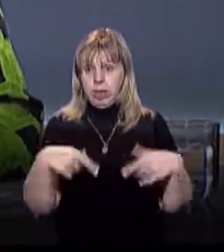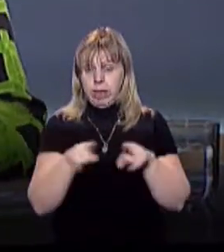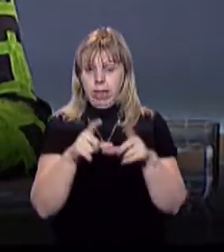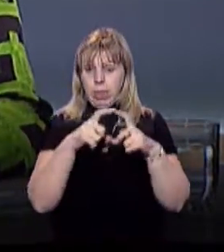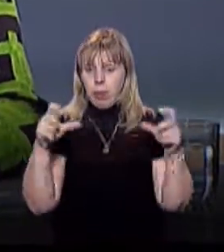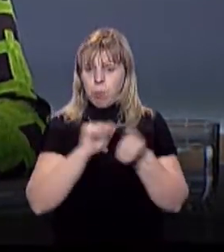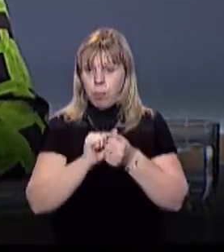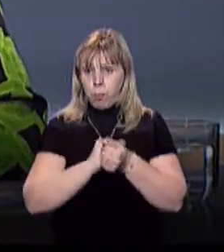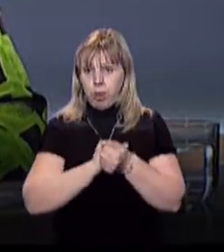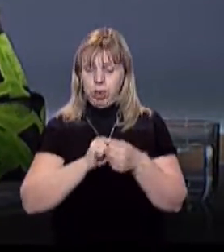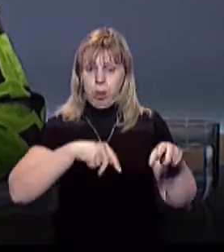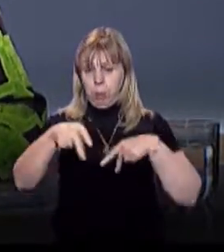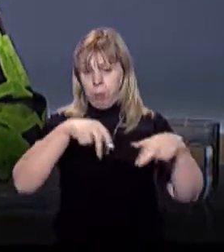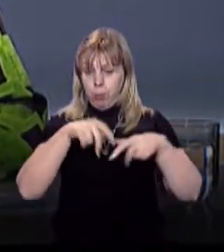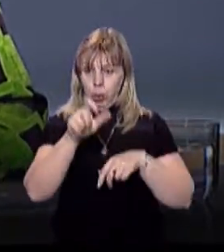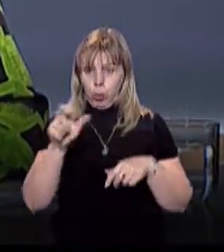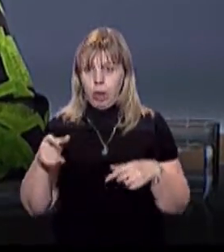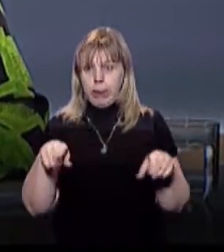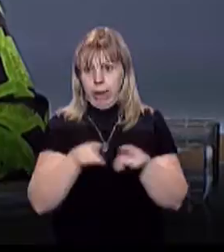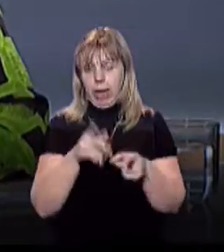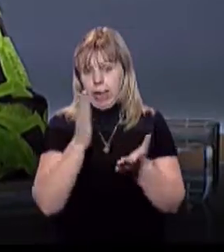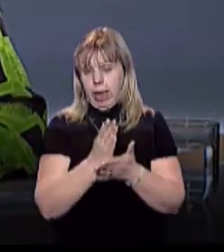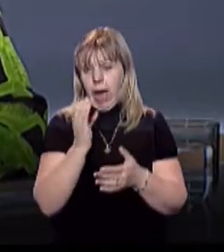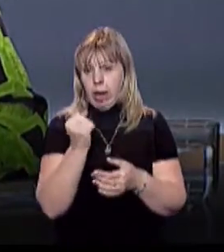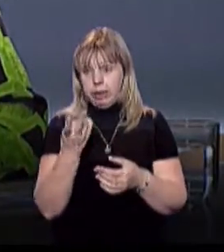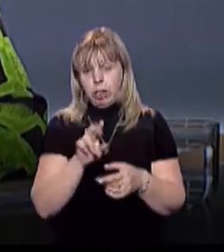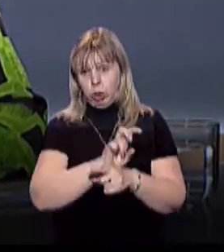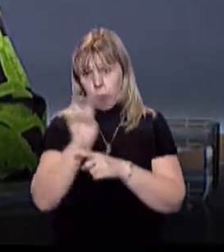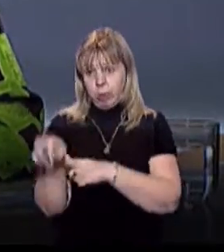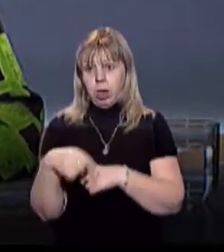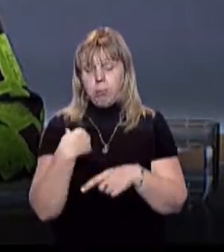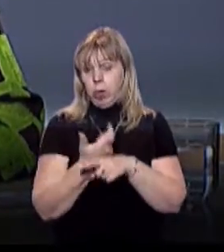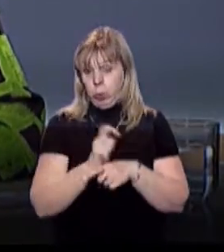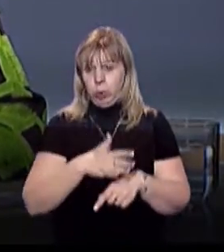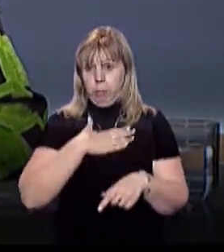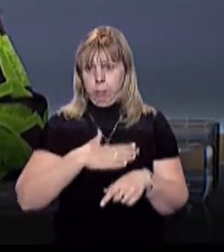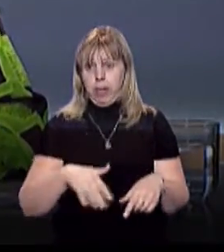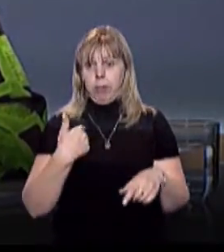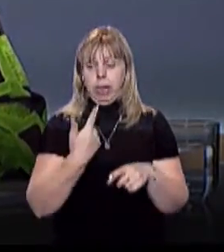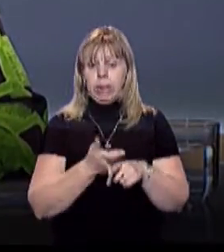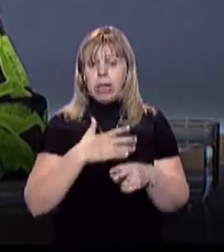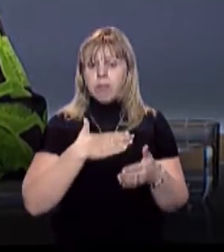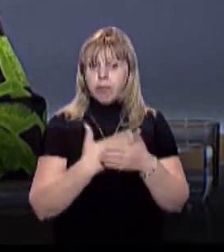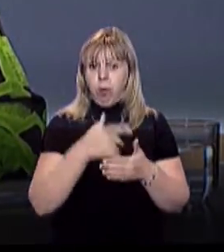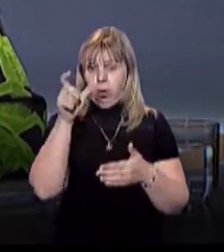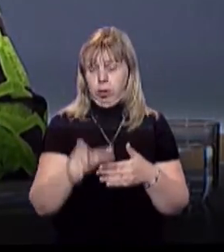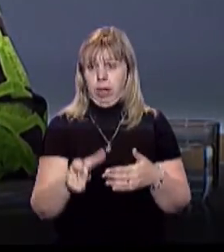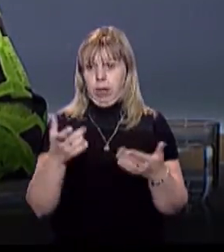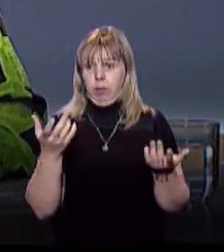флаєрки перехожим, що є така акція, щоб прийшли. Мені це дуже приємно, і таких волонтерів нам